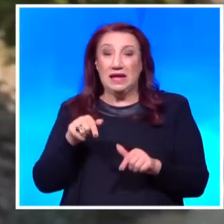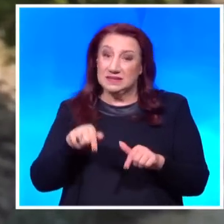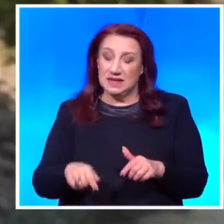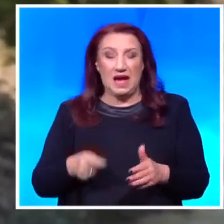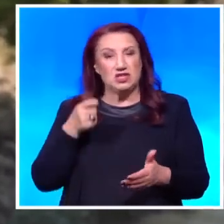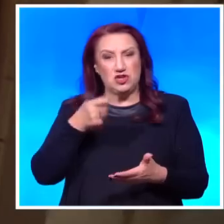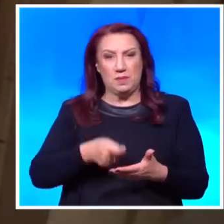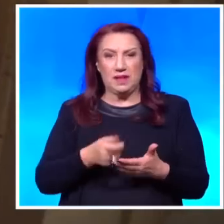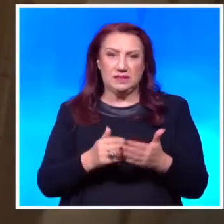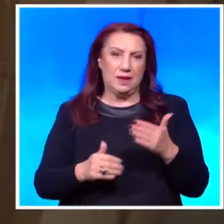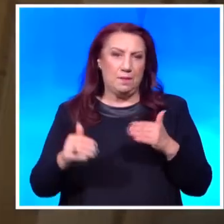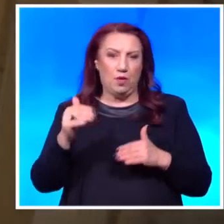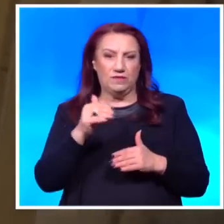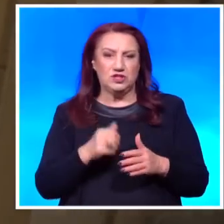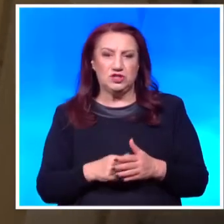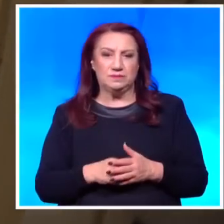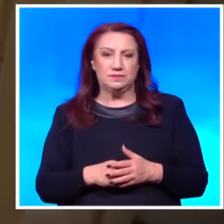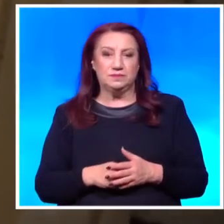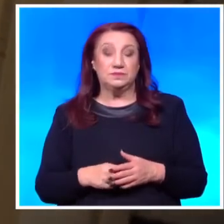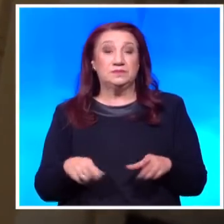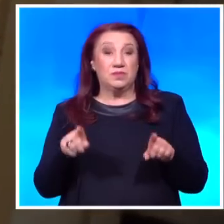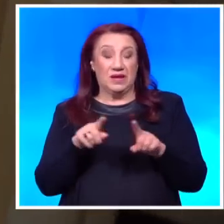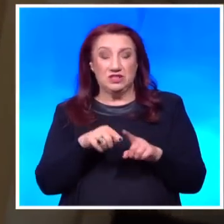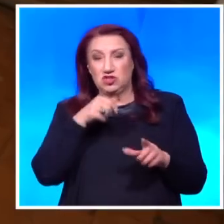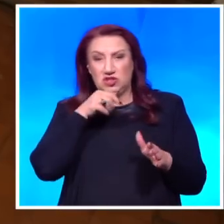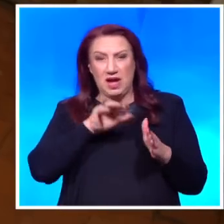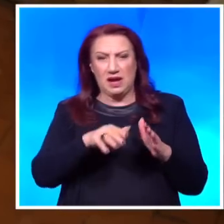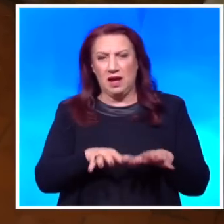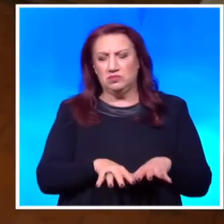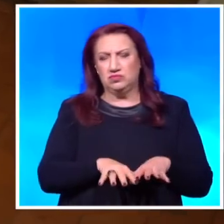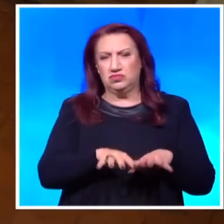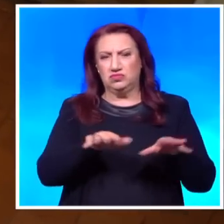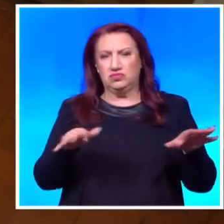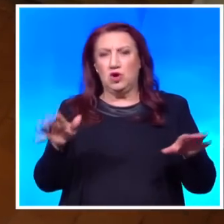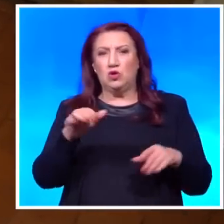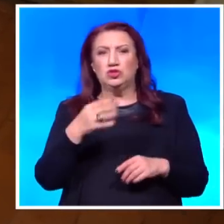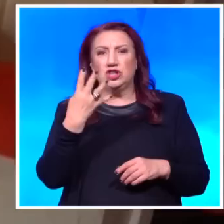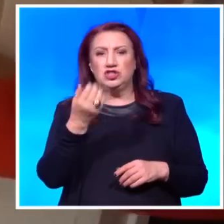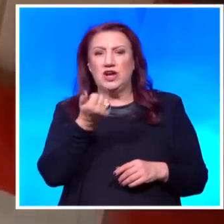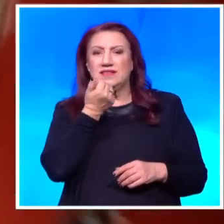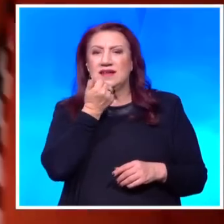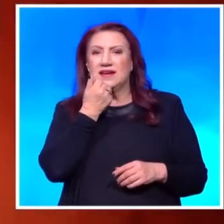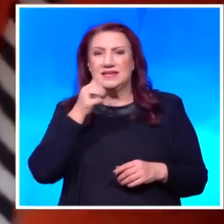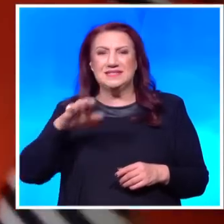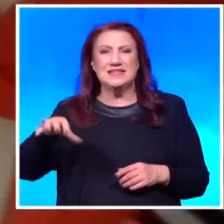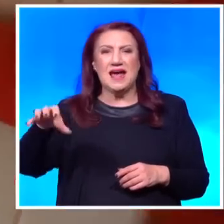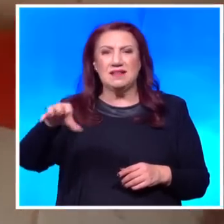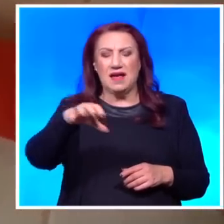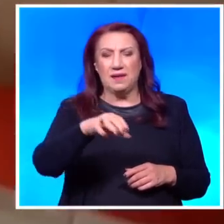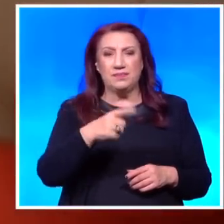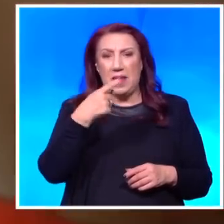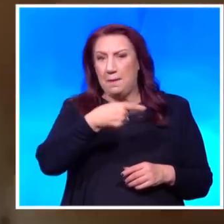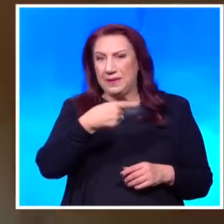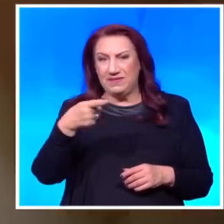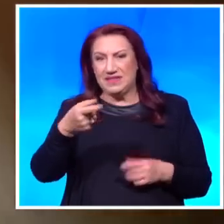сега ще плати повече. Същата река залива още 4 села. На първия етаж в дома на Красимира е неподвижният и съпруг. Ето